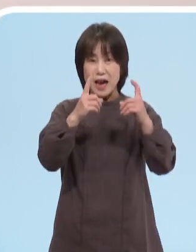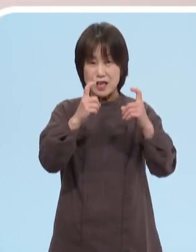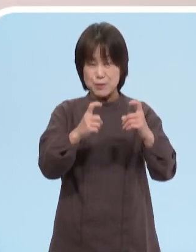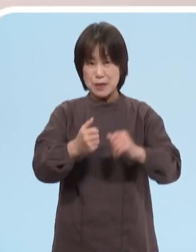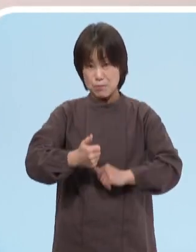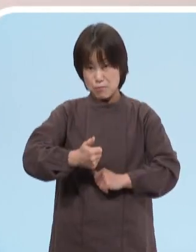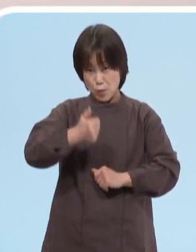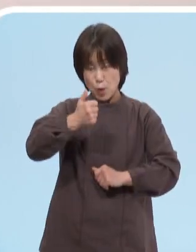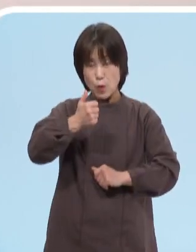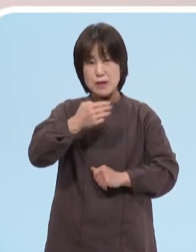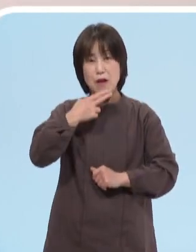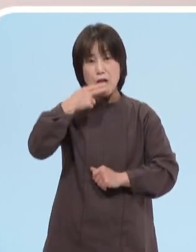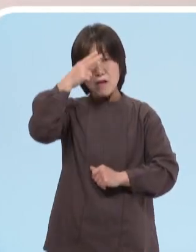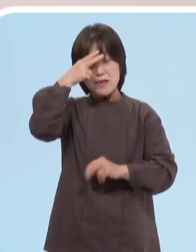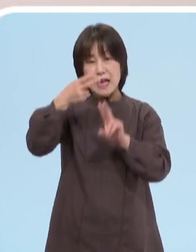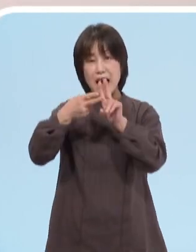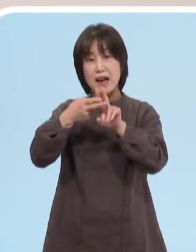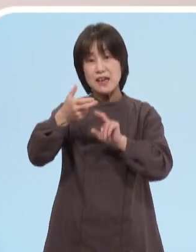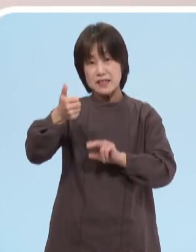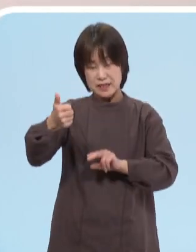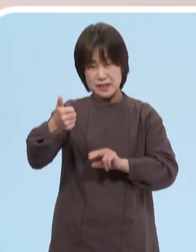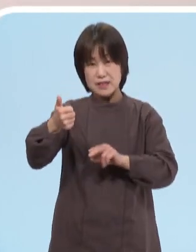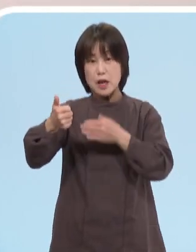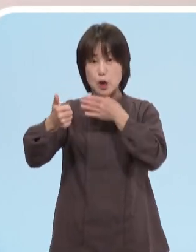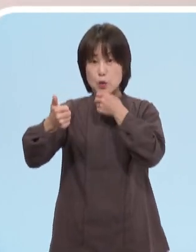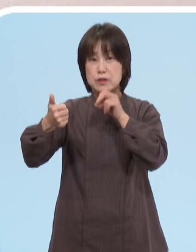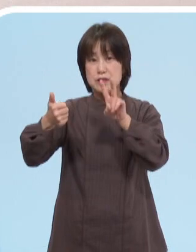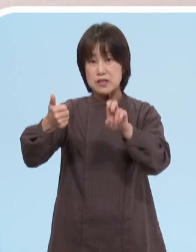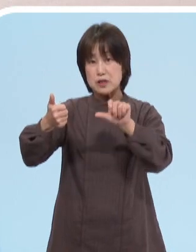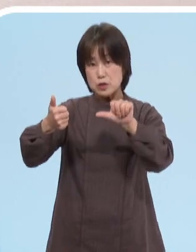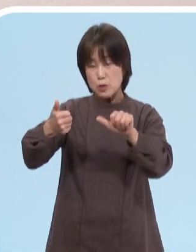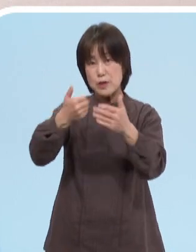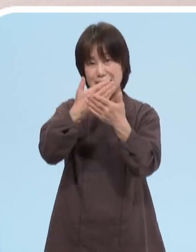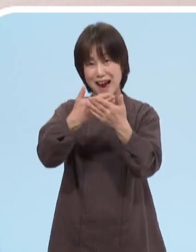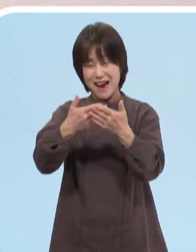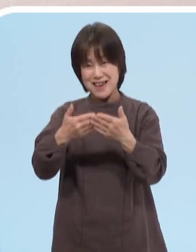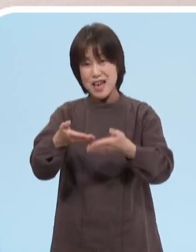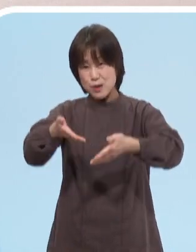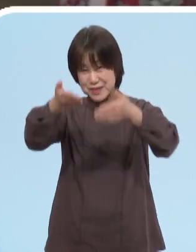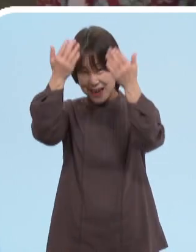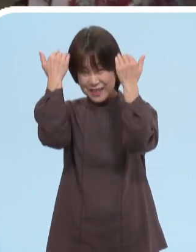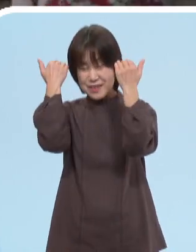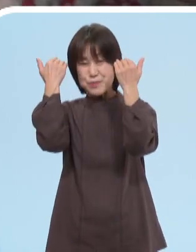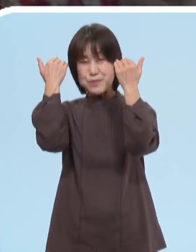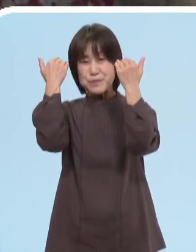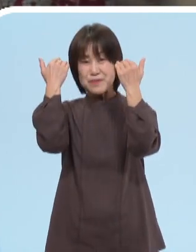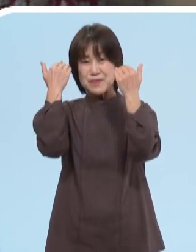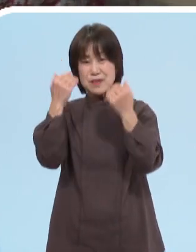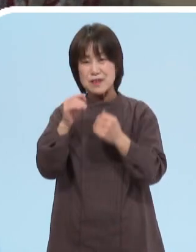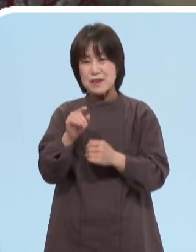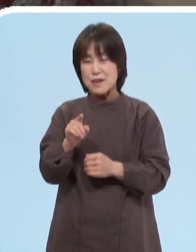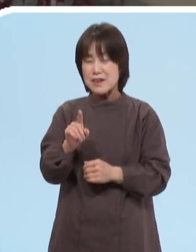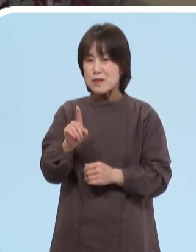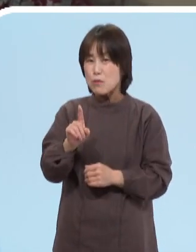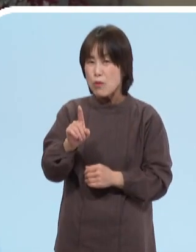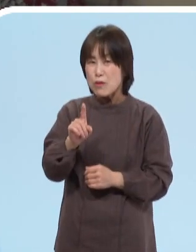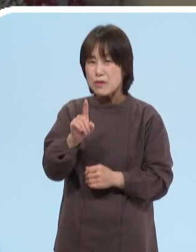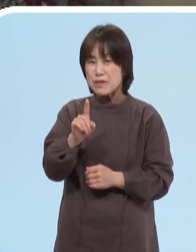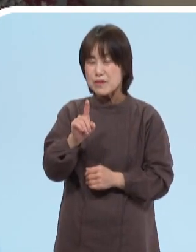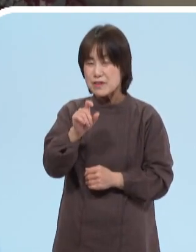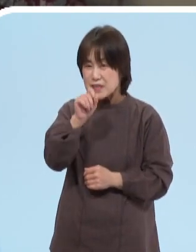主の酒井宗雅が25歳の時に描いたウサギの絵です。 これはすいません、どう